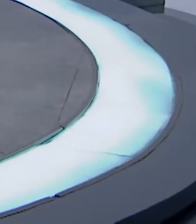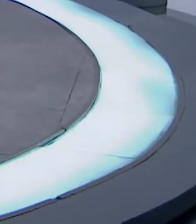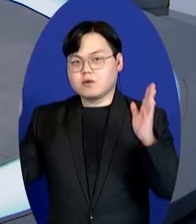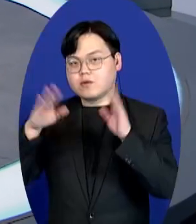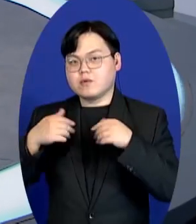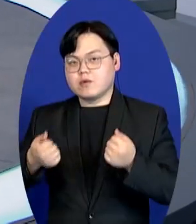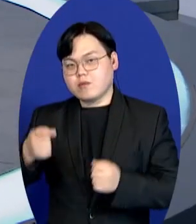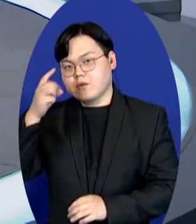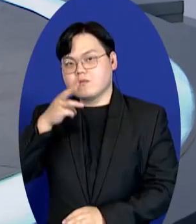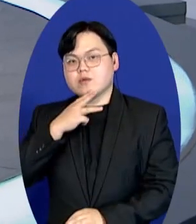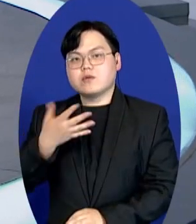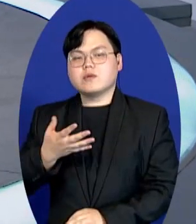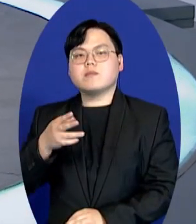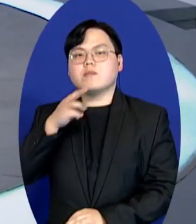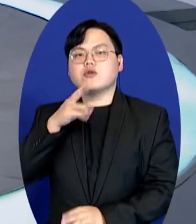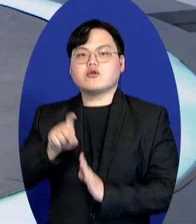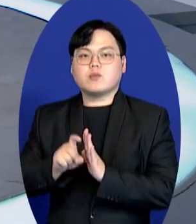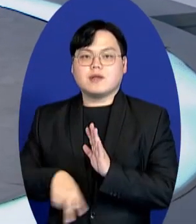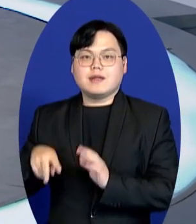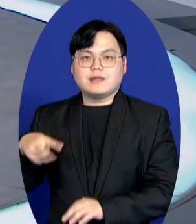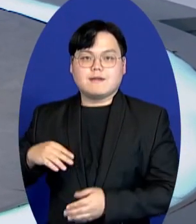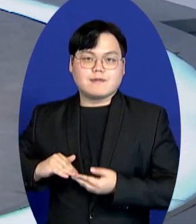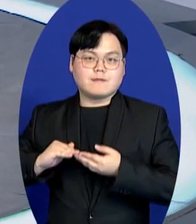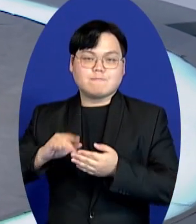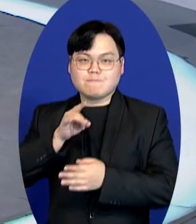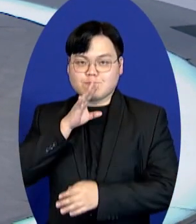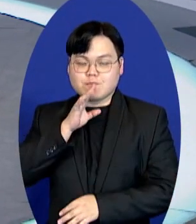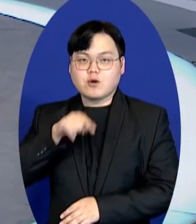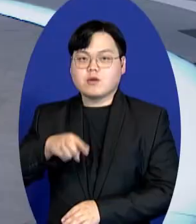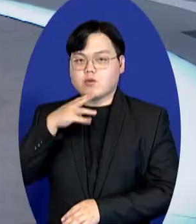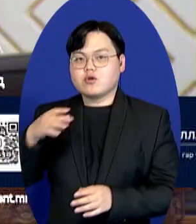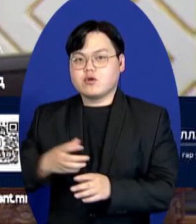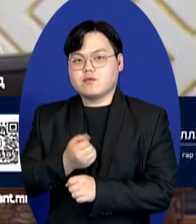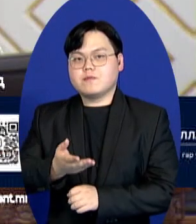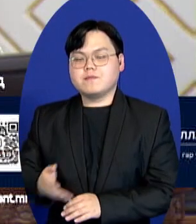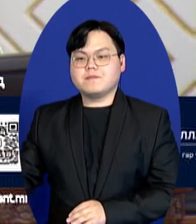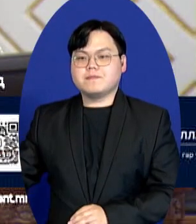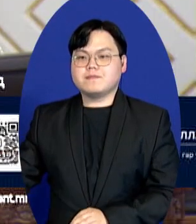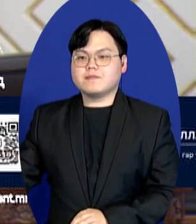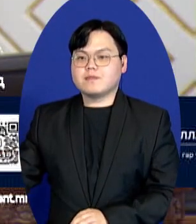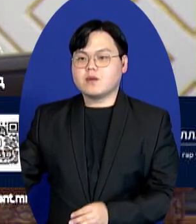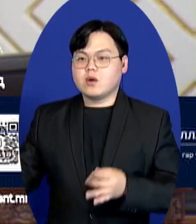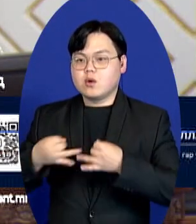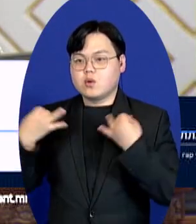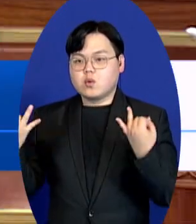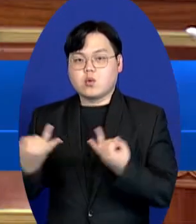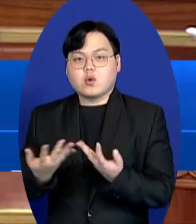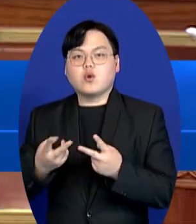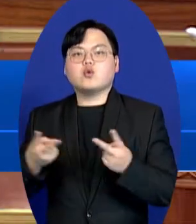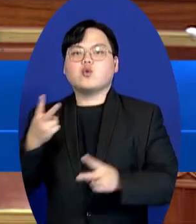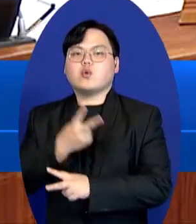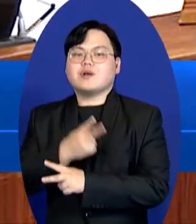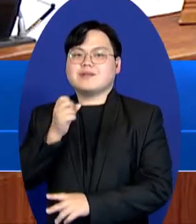Арим төргийн үзэгчдээ Монголын мэдээ сууг сая үр хөтөлбөрийнхөө 5 гарагийн дугаарыг эхэлж байна. Өнөөдрийн хөтөлбөрөөр Улсын хурл үндсэн хуулийн